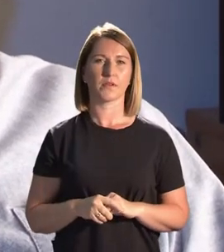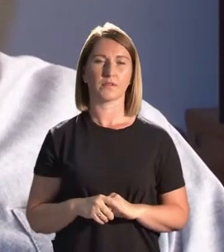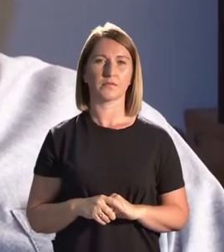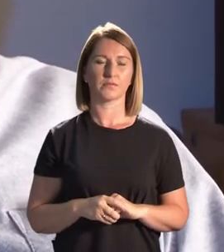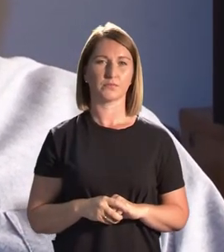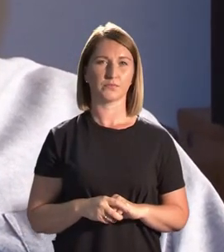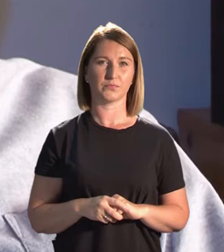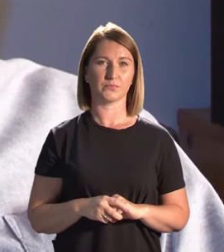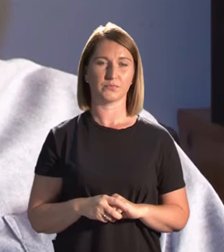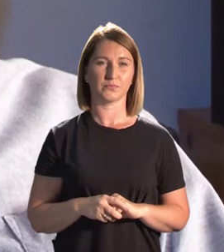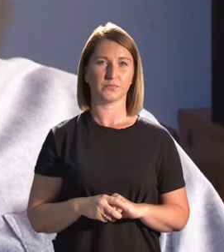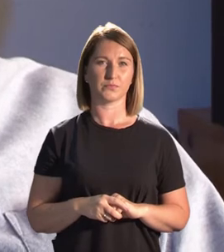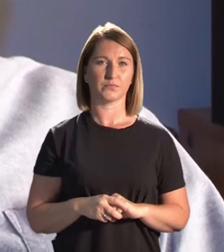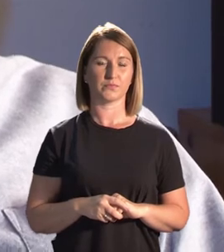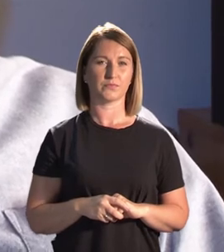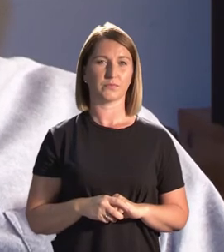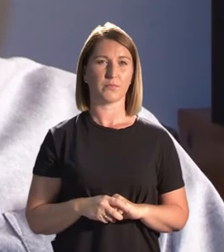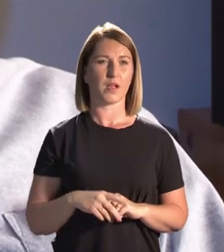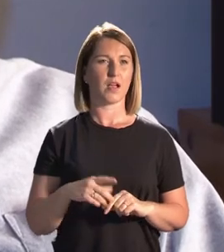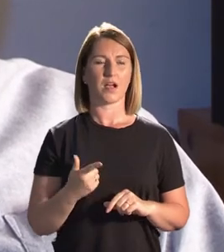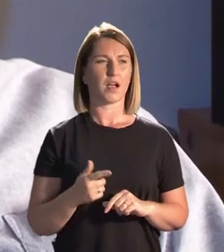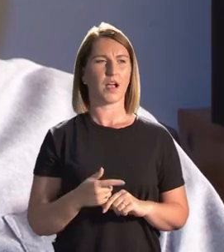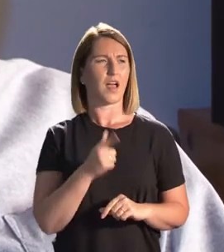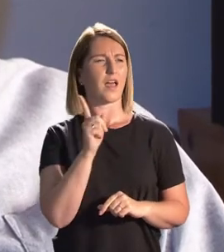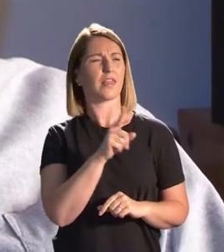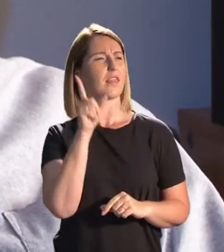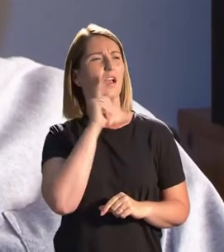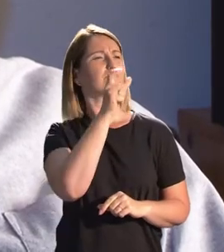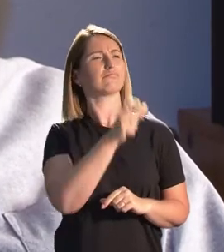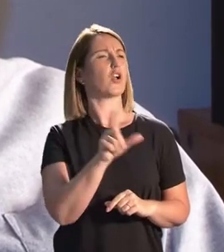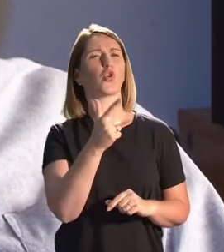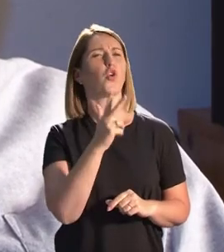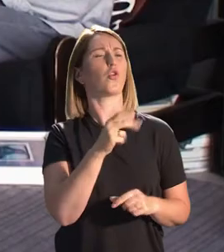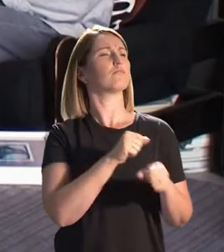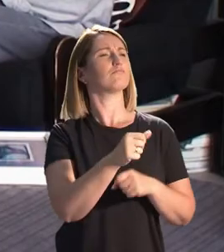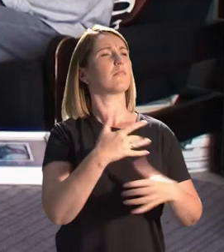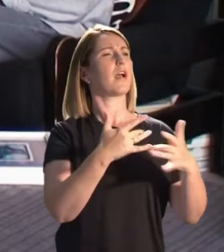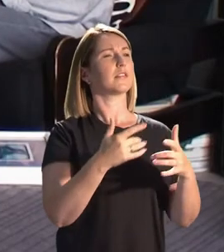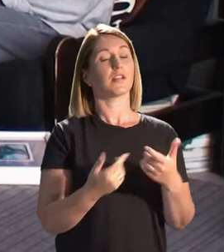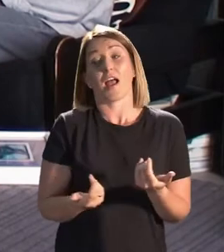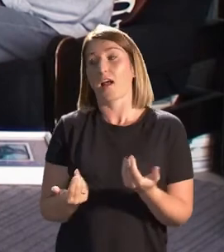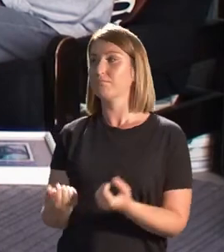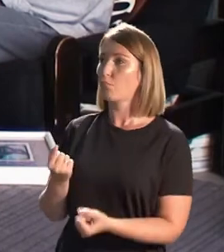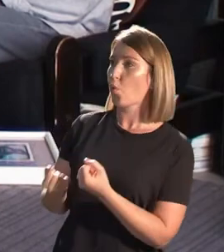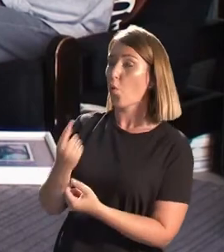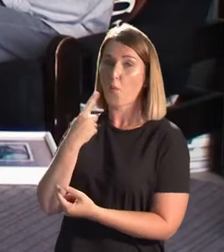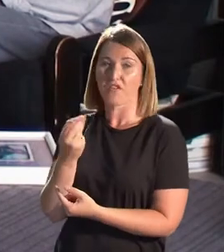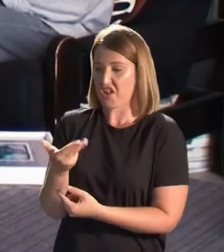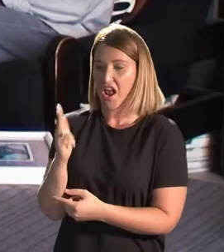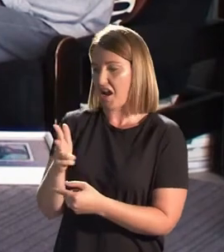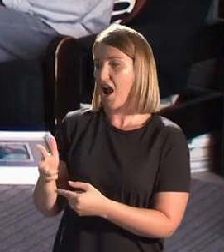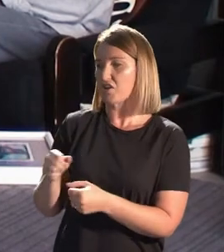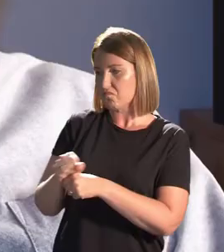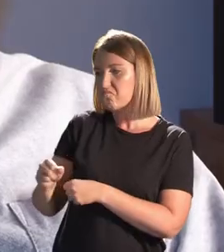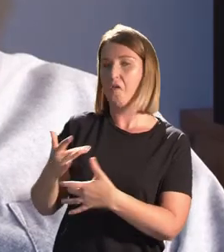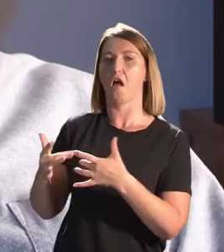trochę to tak wyblakło to słowo. Dla pana osobiście, kto jest artystą? To trudno powiedzieć. Nie każdy jest artystą, kto chce